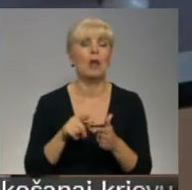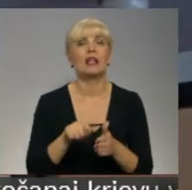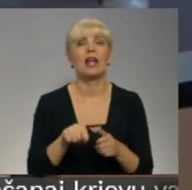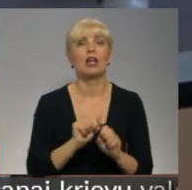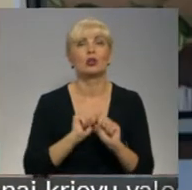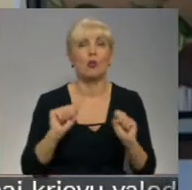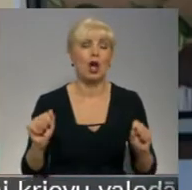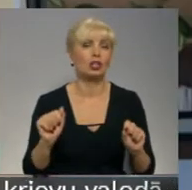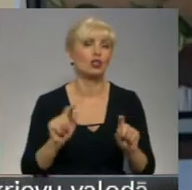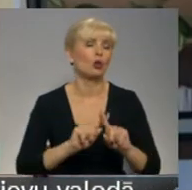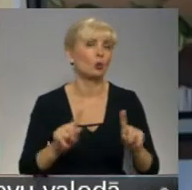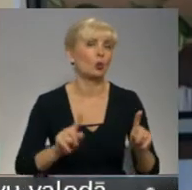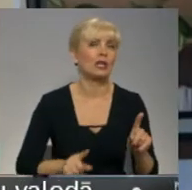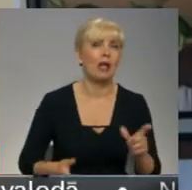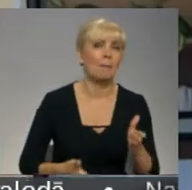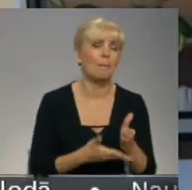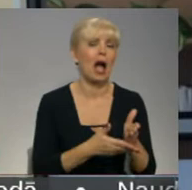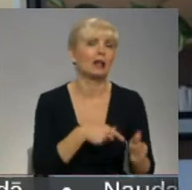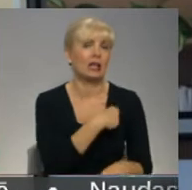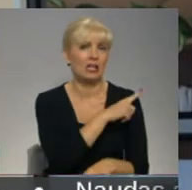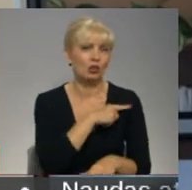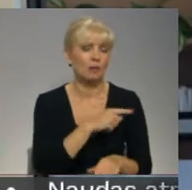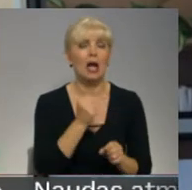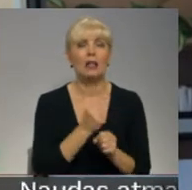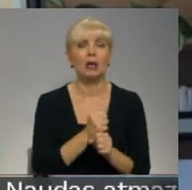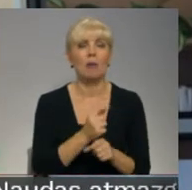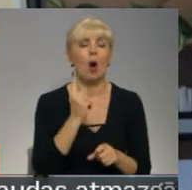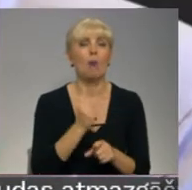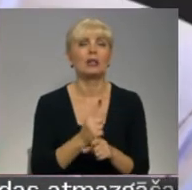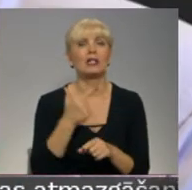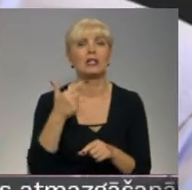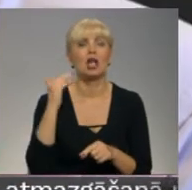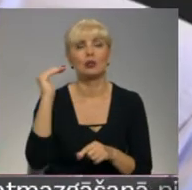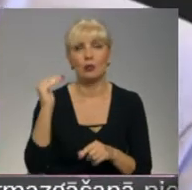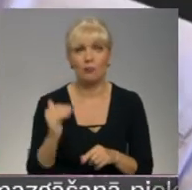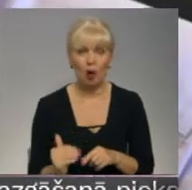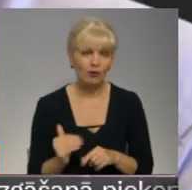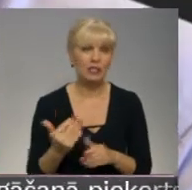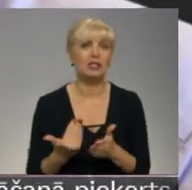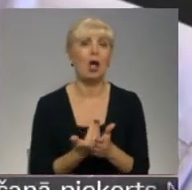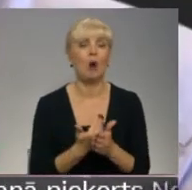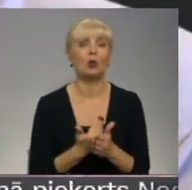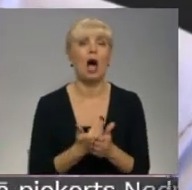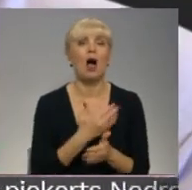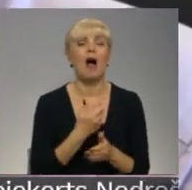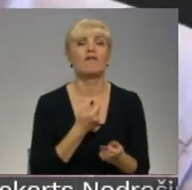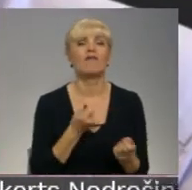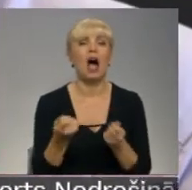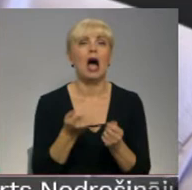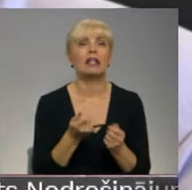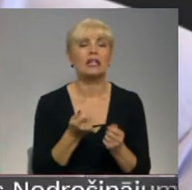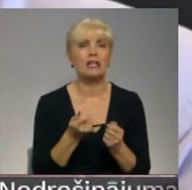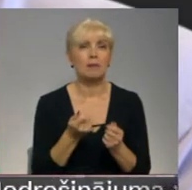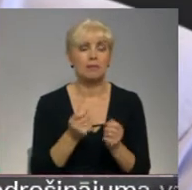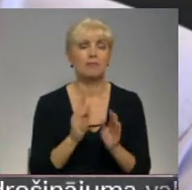nodrošināt neatliekamā medicīniskā palīdzība un darbība septiņos obligātos profilos. Jaunā slimnīcas vadība uzsver, ka tas ir galvenais uzdevums